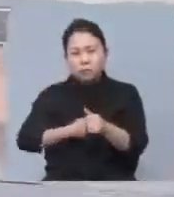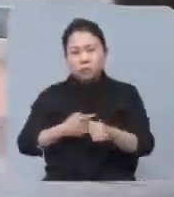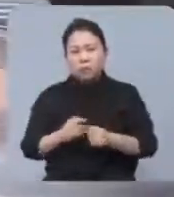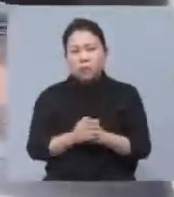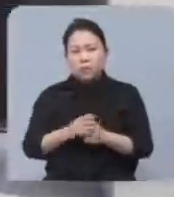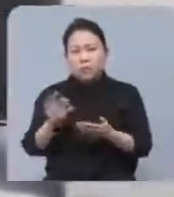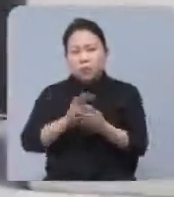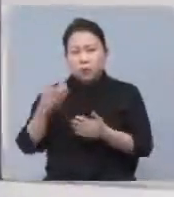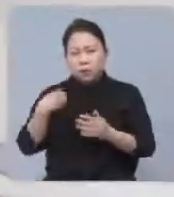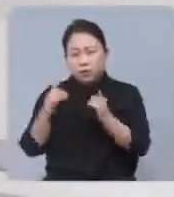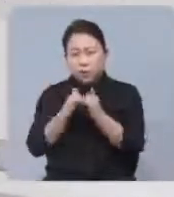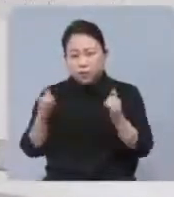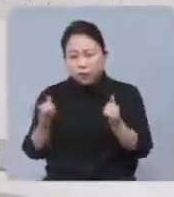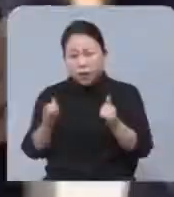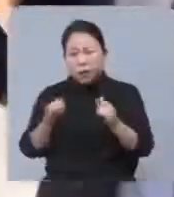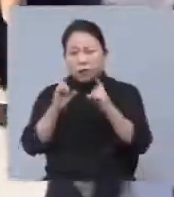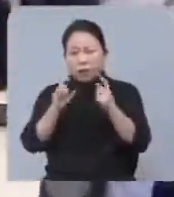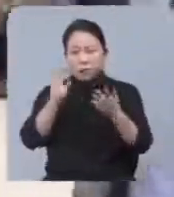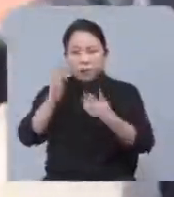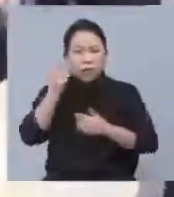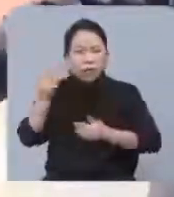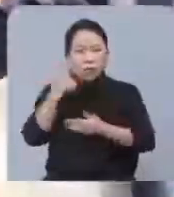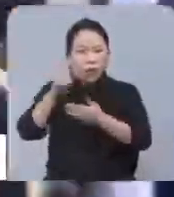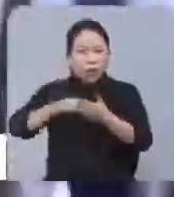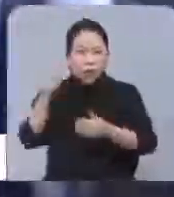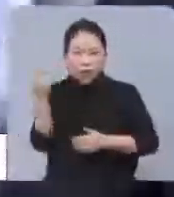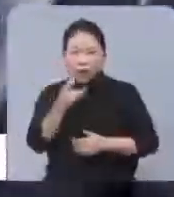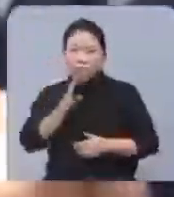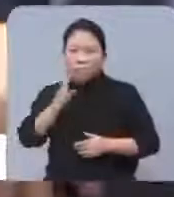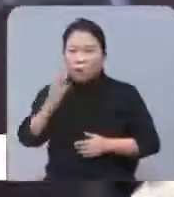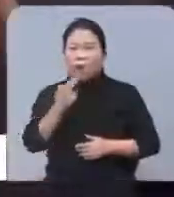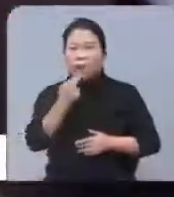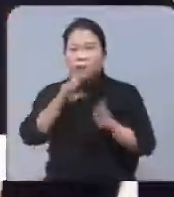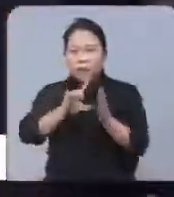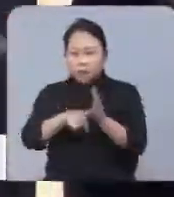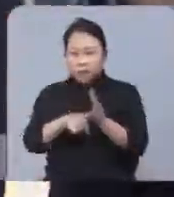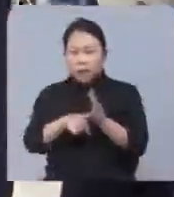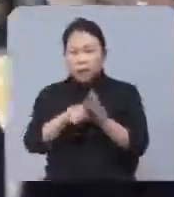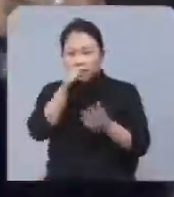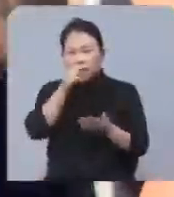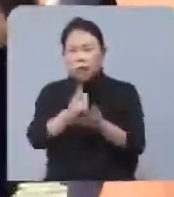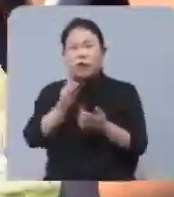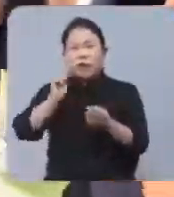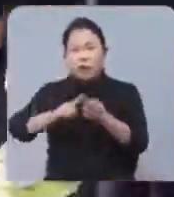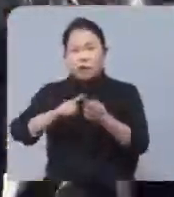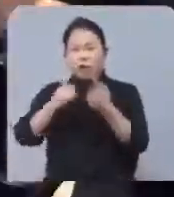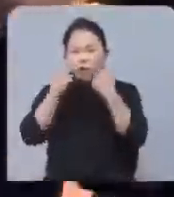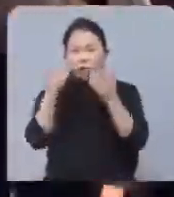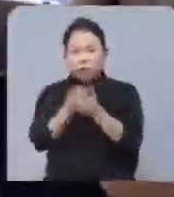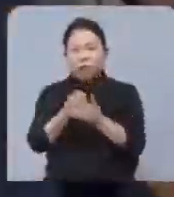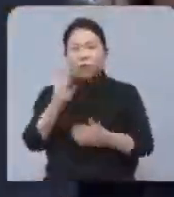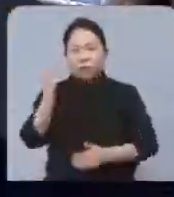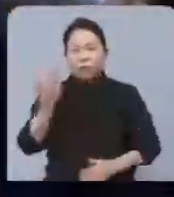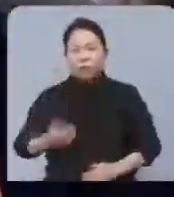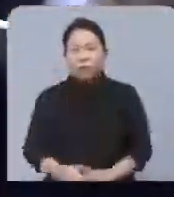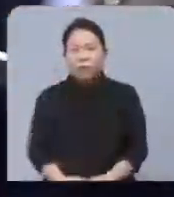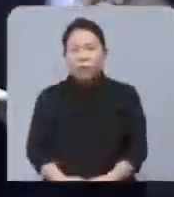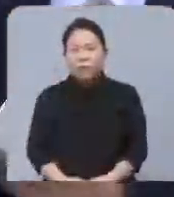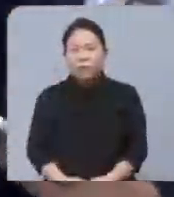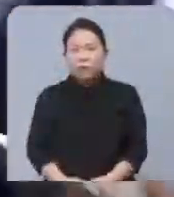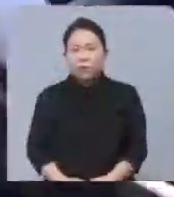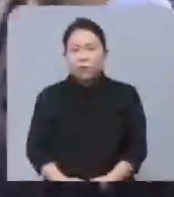회개 책임자가 선고 후 일주일 이내에 항소하지 않으면 형은 확정됩니다 kbs 뉴스 조진형